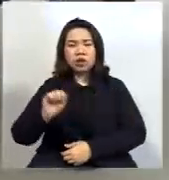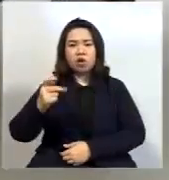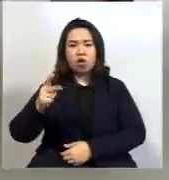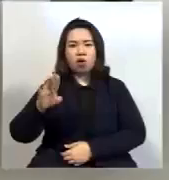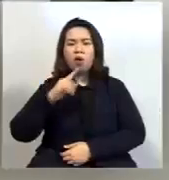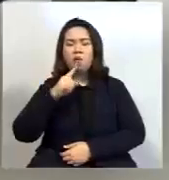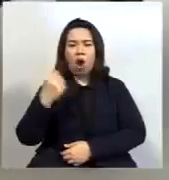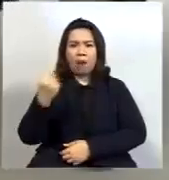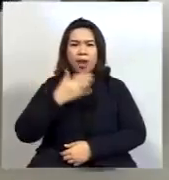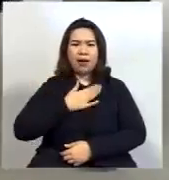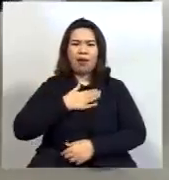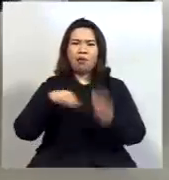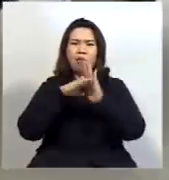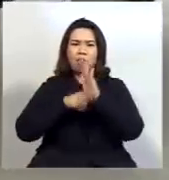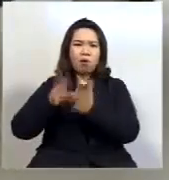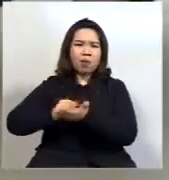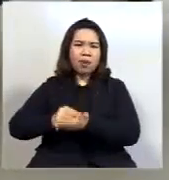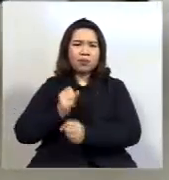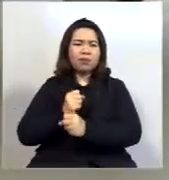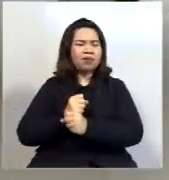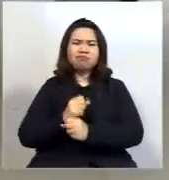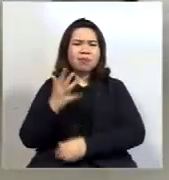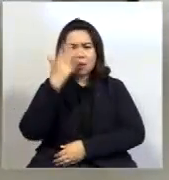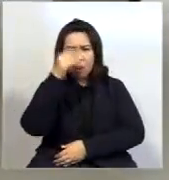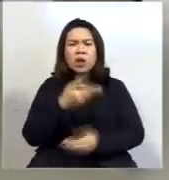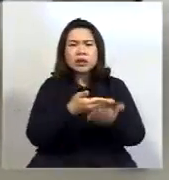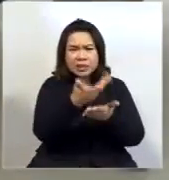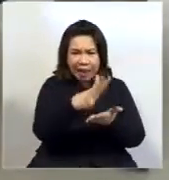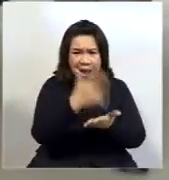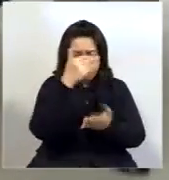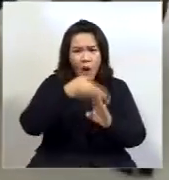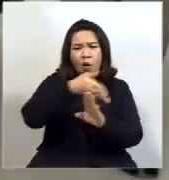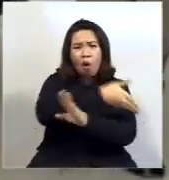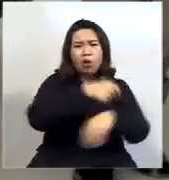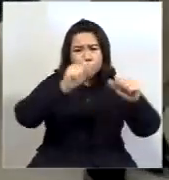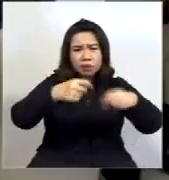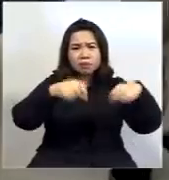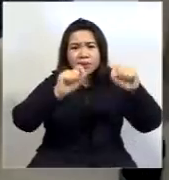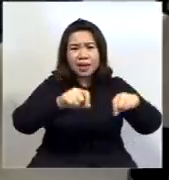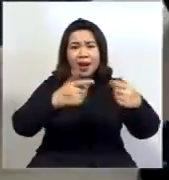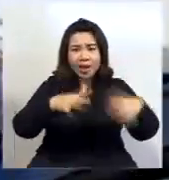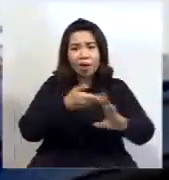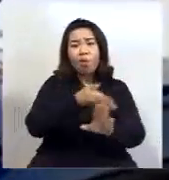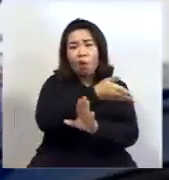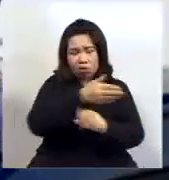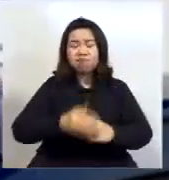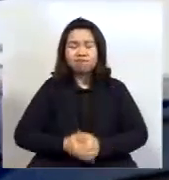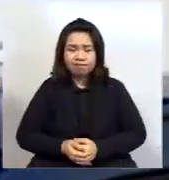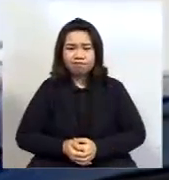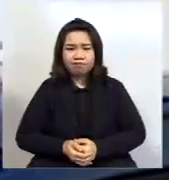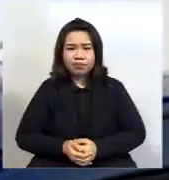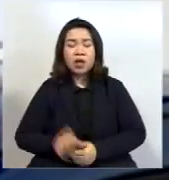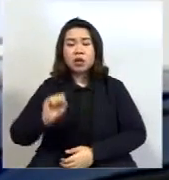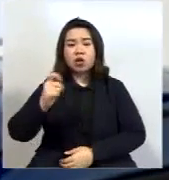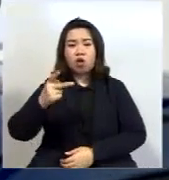บก็บอกไม่ได้อยู่ในอำนาจของสคบเหมือนกันนะคะเพราะว่าซื้อไปแล้วคือมันเป็นการตกลงแล้วก็เซ็นสัญญากันไปก่อนหน้านี้ ใช่อันนี้ทางส